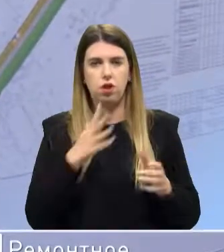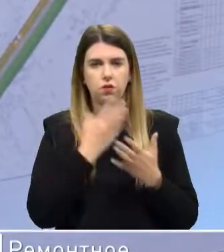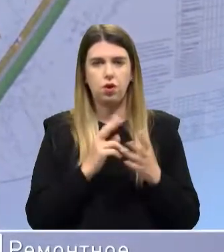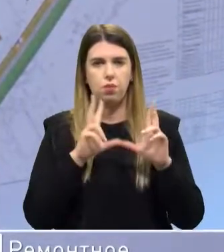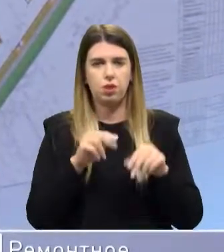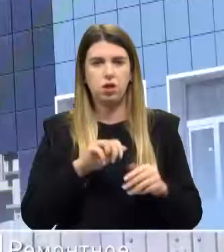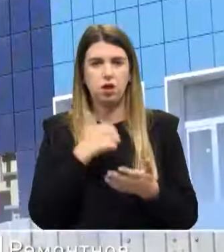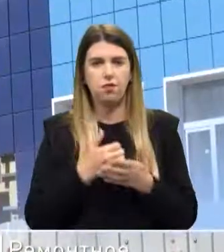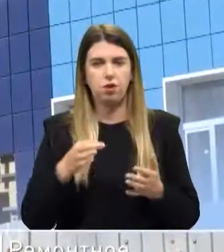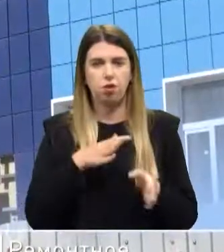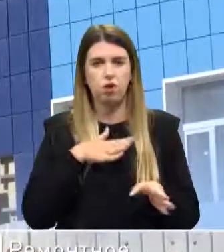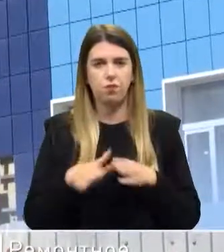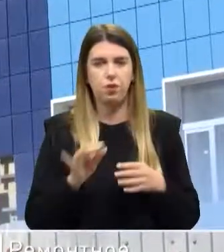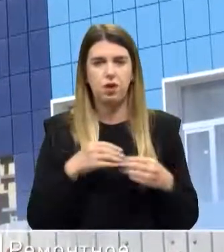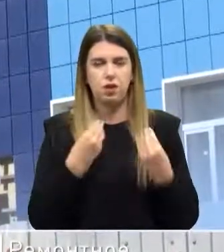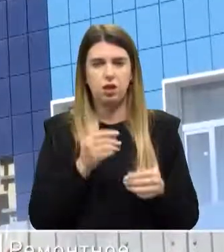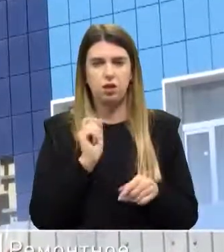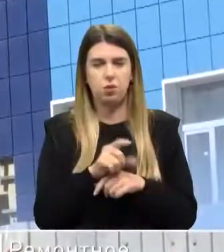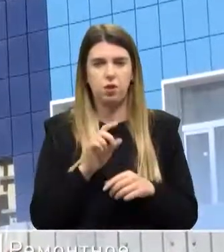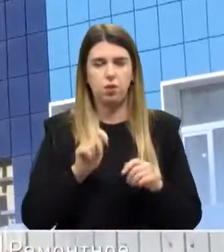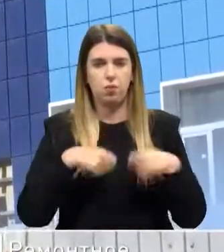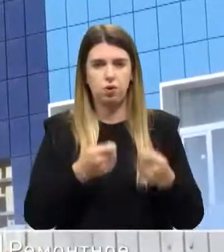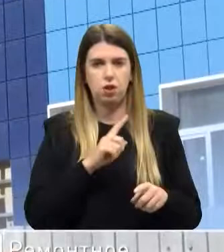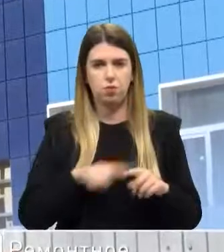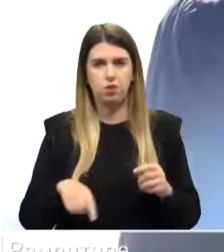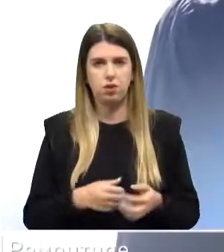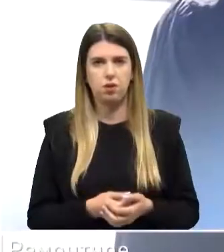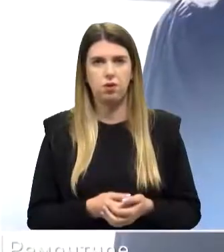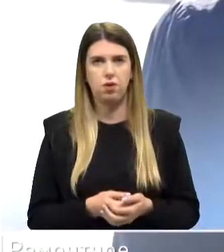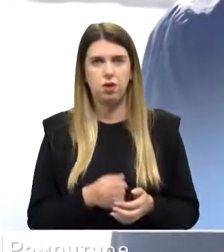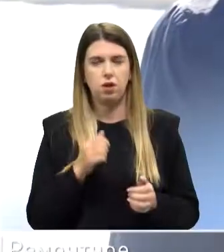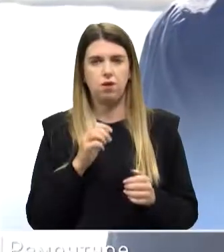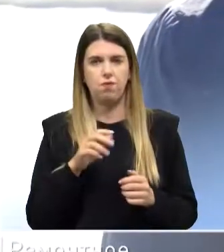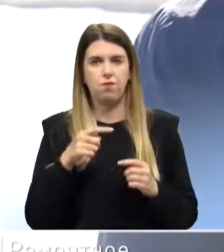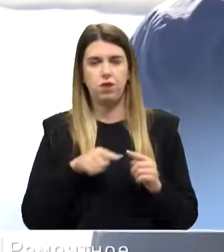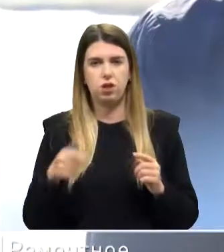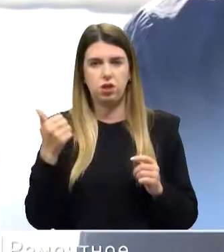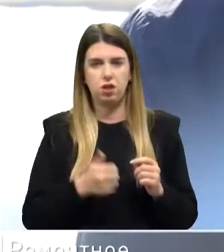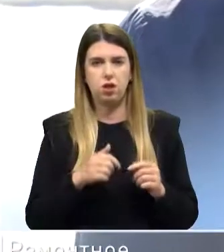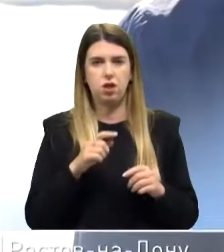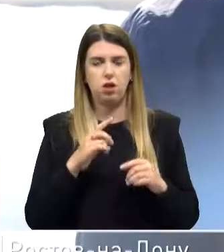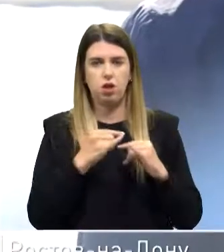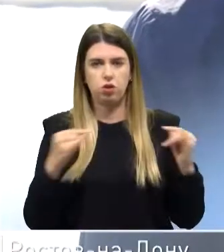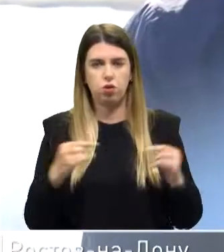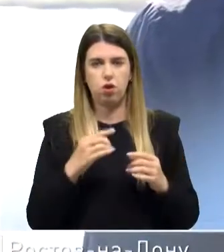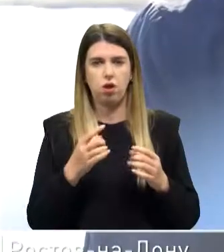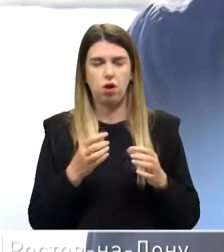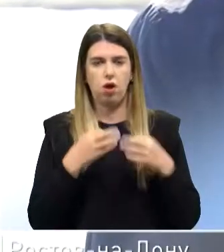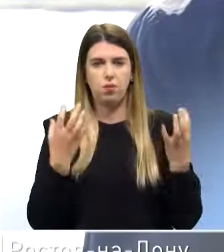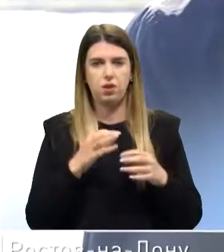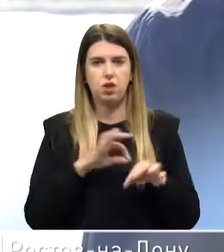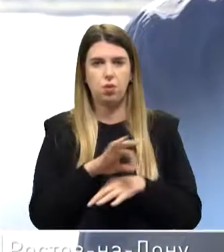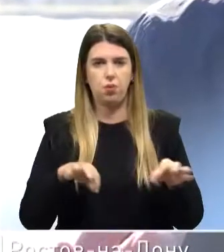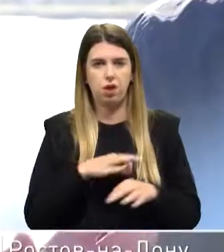обещание глава региона выполнил и дал исполнителям необходимые поручения. В течение недели положить на стол такую понятную,